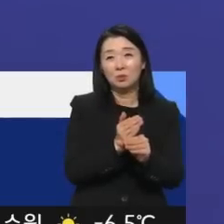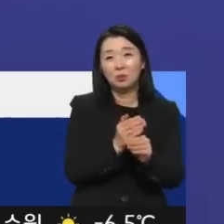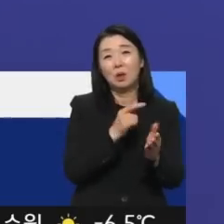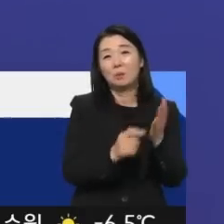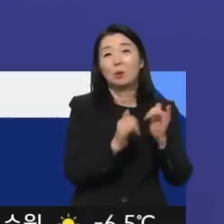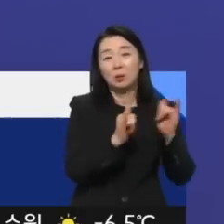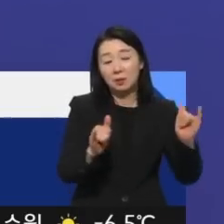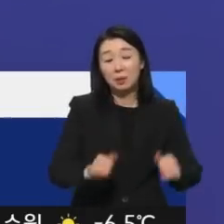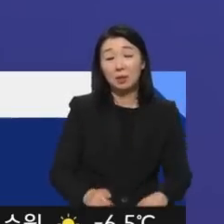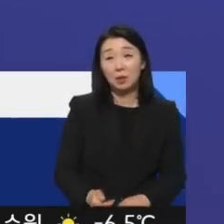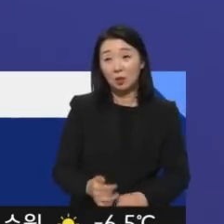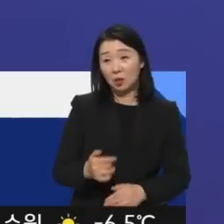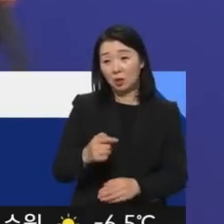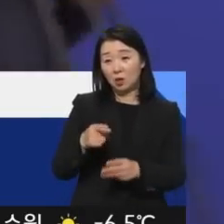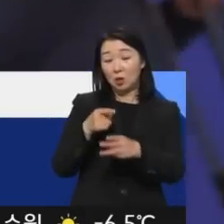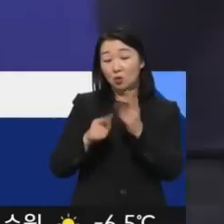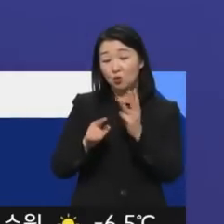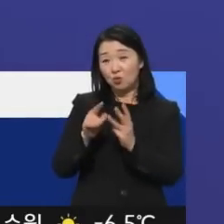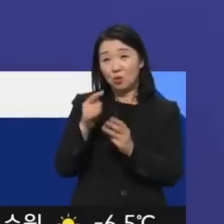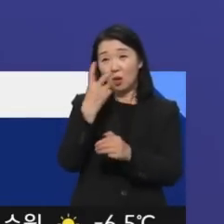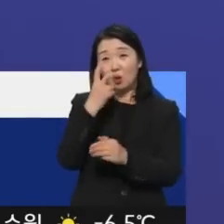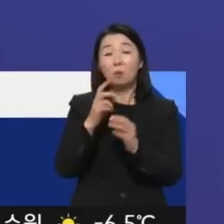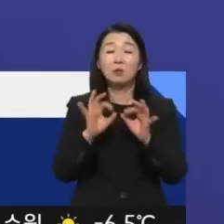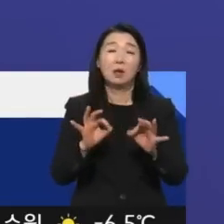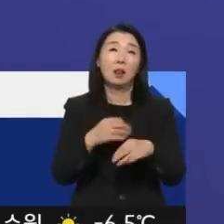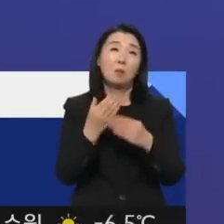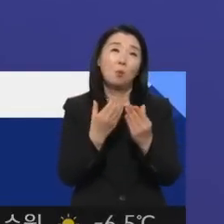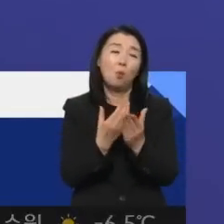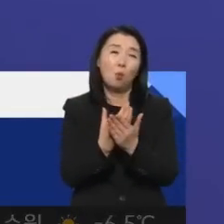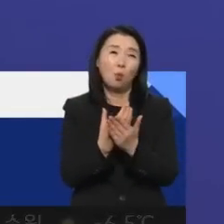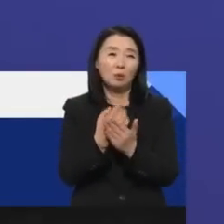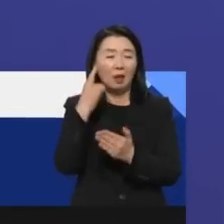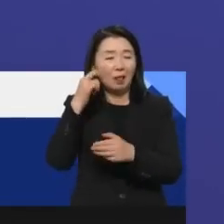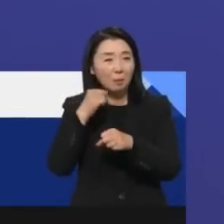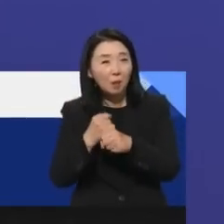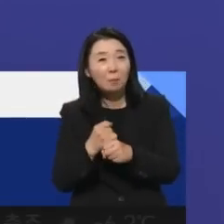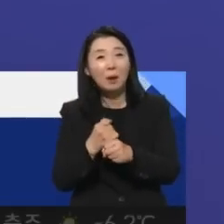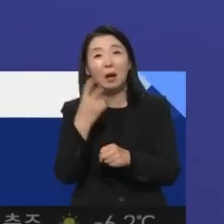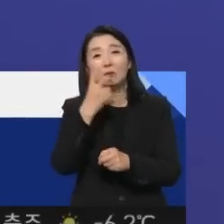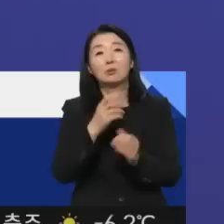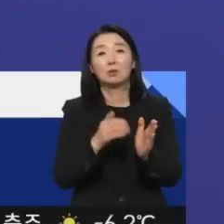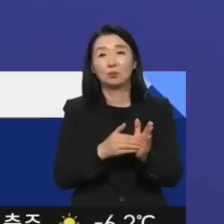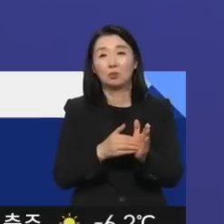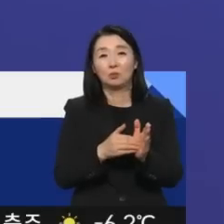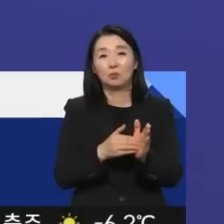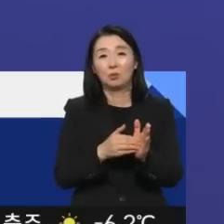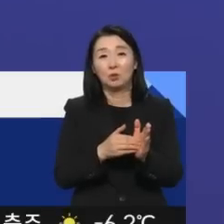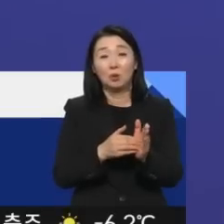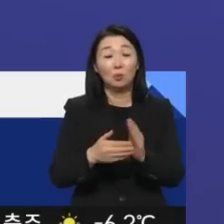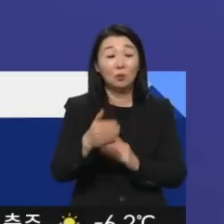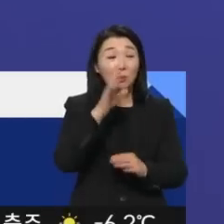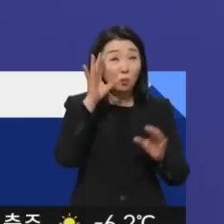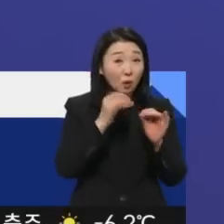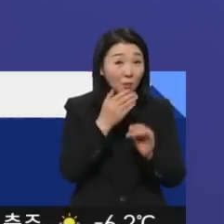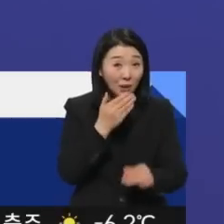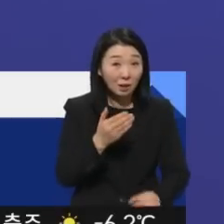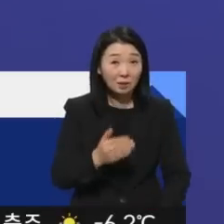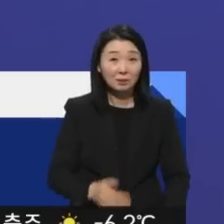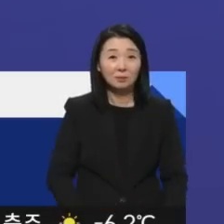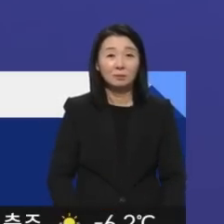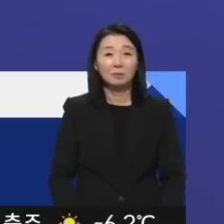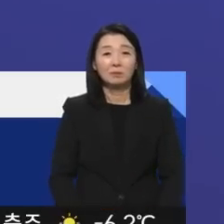윤석열 검찰에 의한 조작 편파 불공정 수사라는 점을 우리 함께 공감할 수 있겠습니까